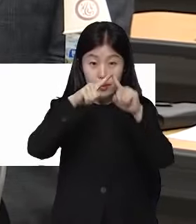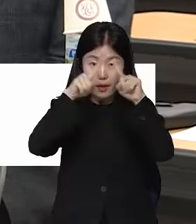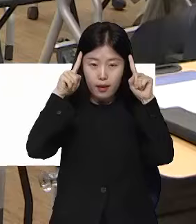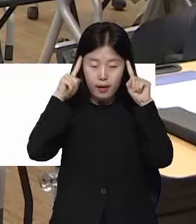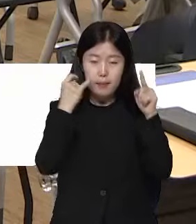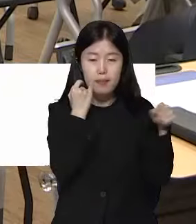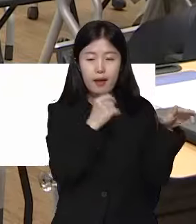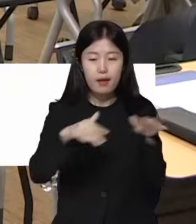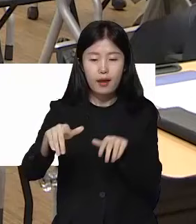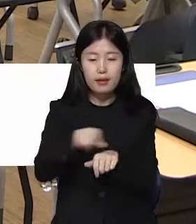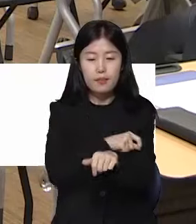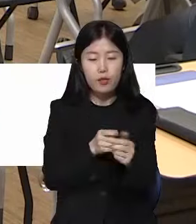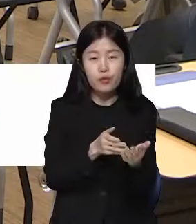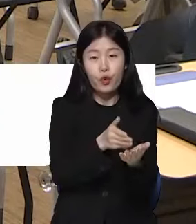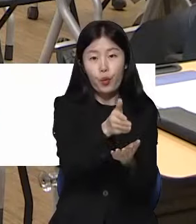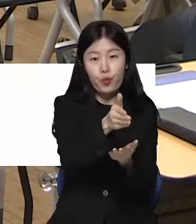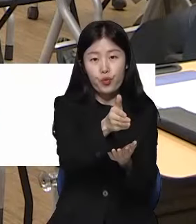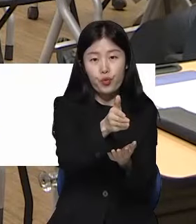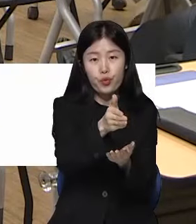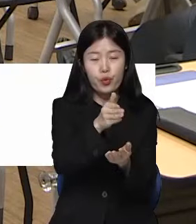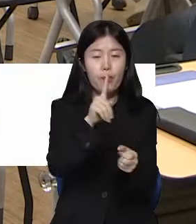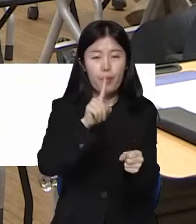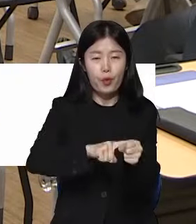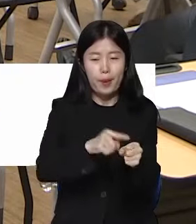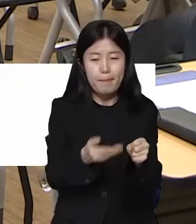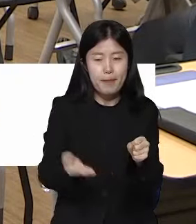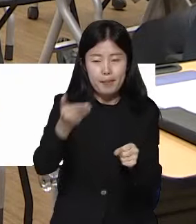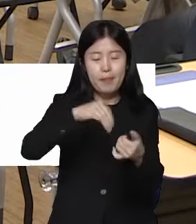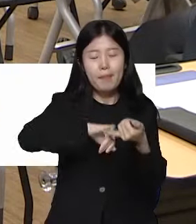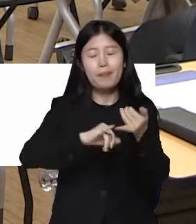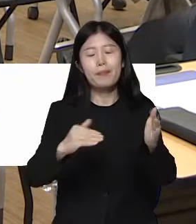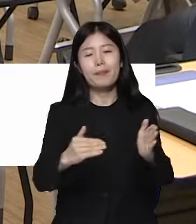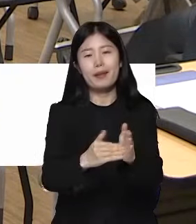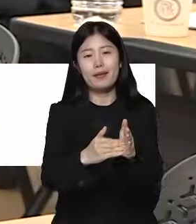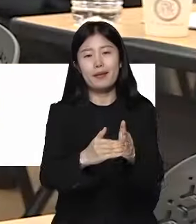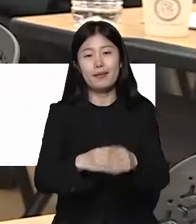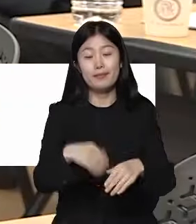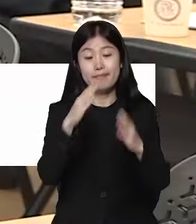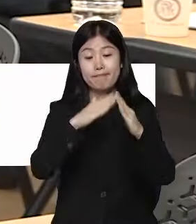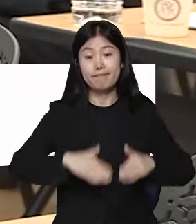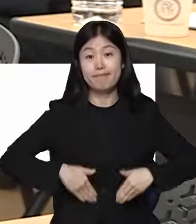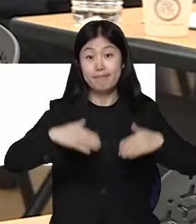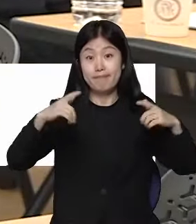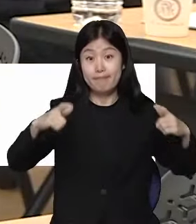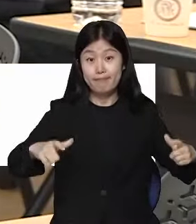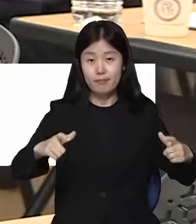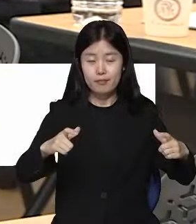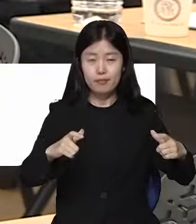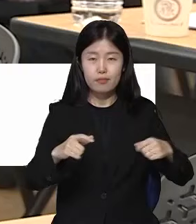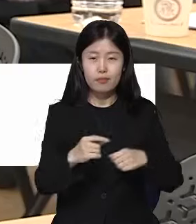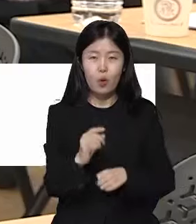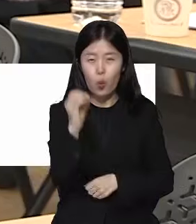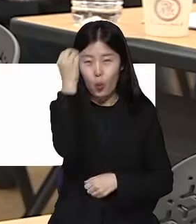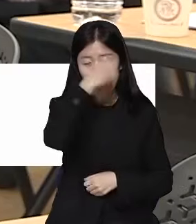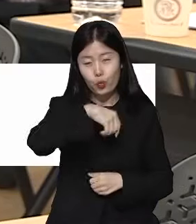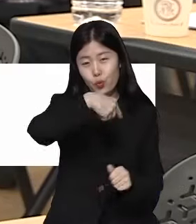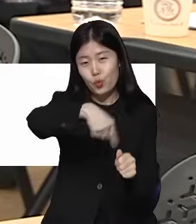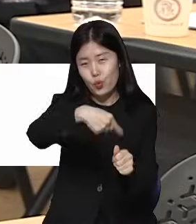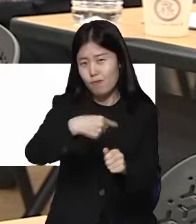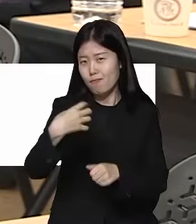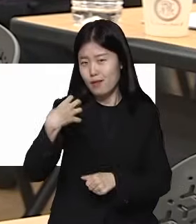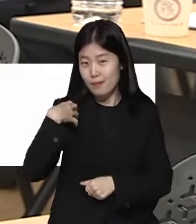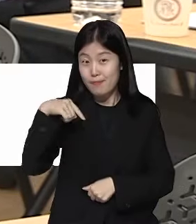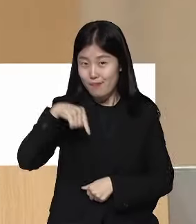대학으로 도약시키는데 혼신을 다하겠다고 강조했습니다. 또 전남의 건강한 고등교육 생태계를 이끌어가는